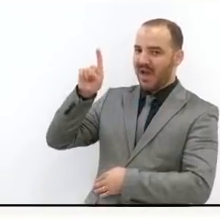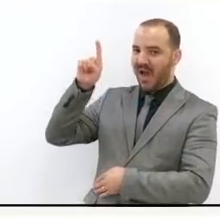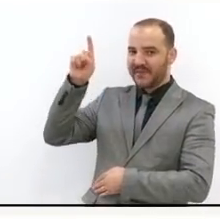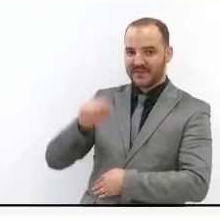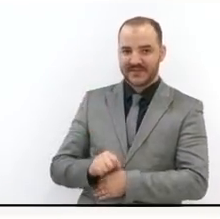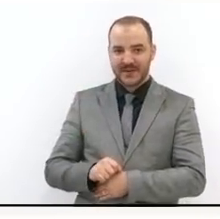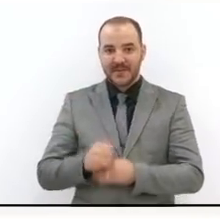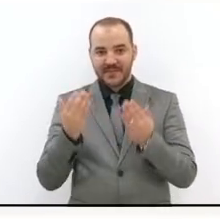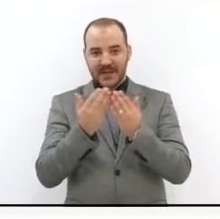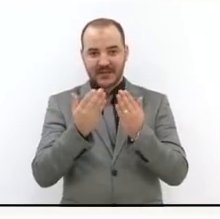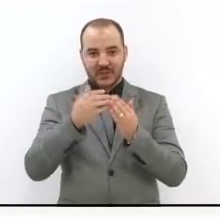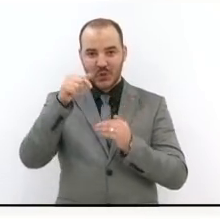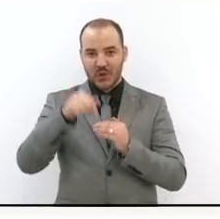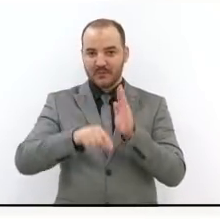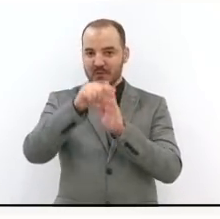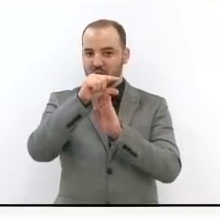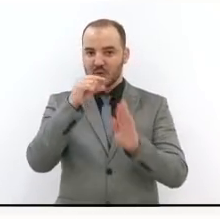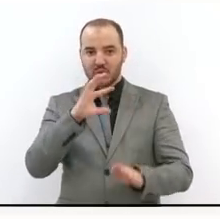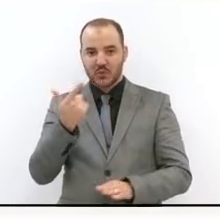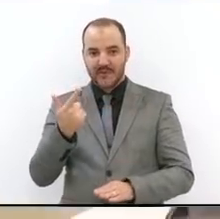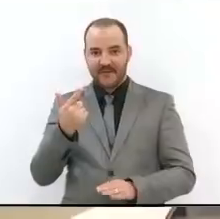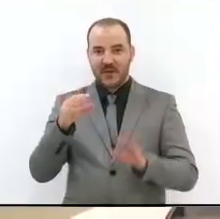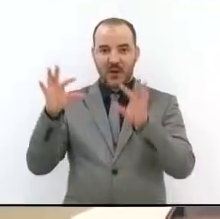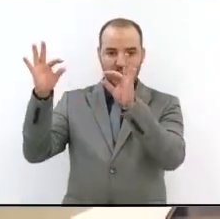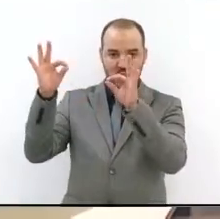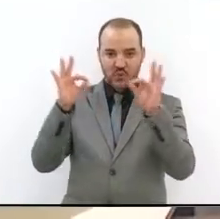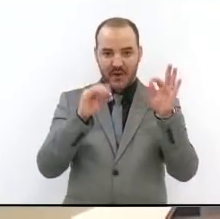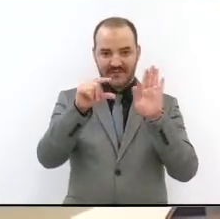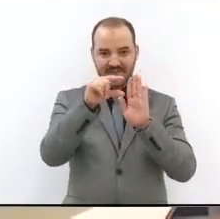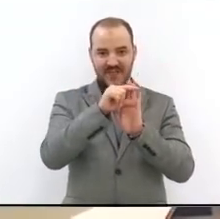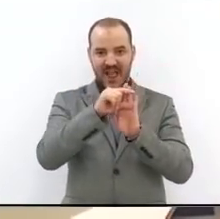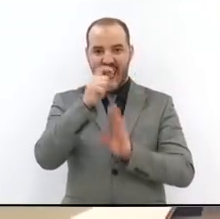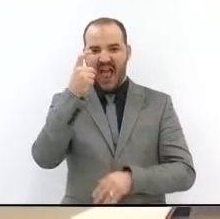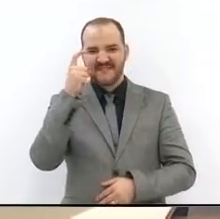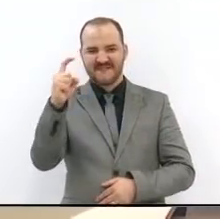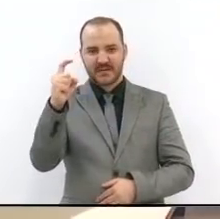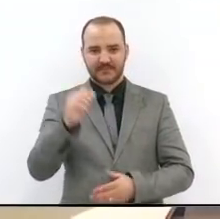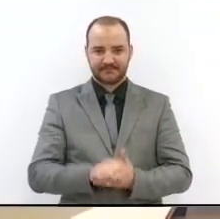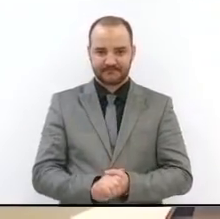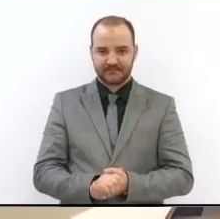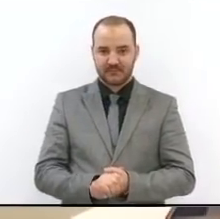اليوم بعنوان سورة الكافرون. أهداف درس اليوم: